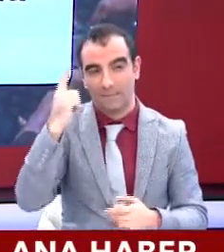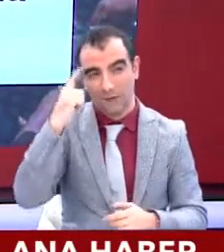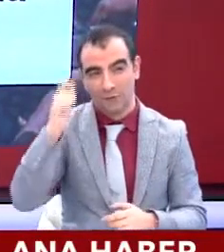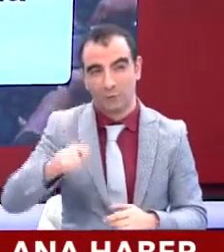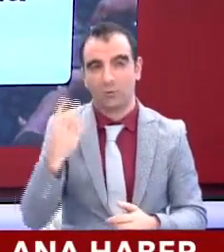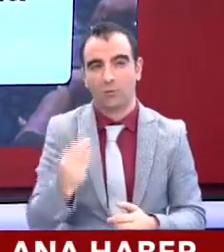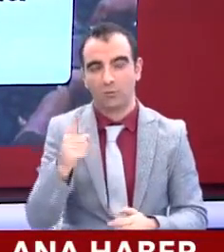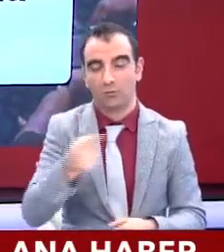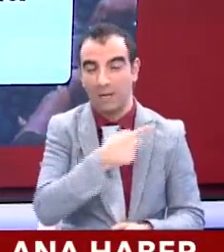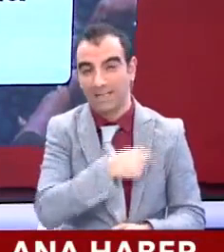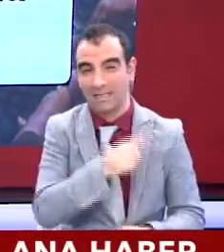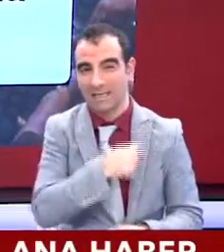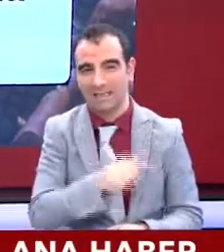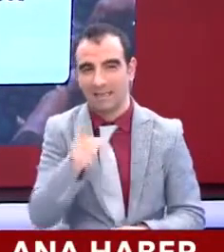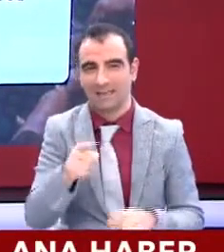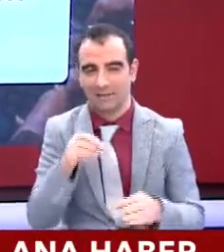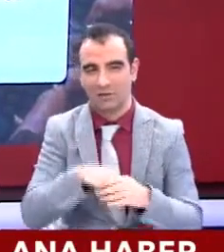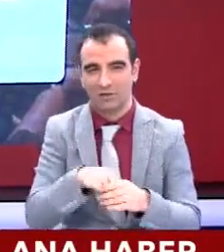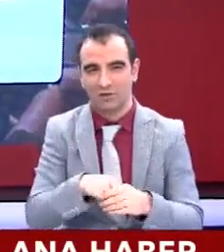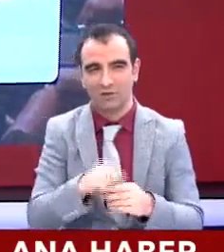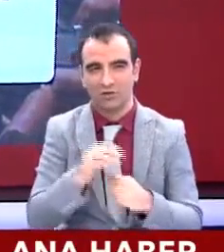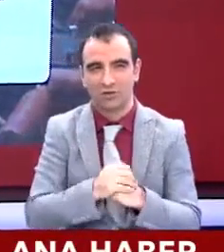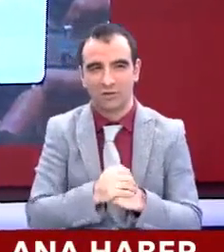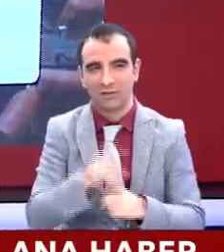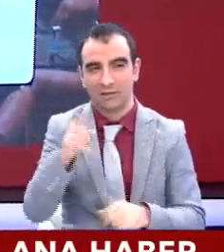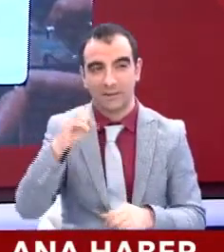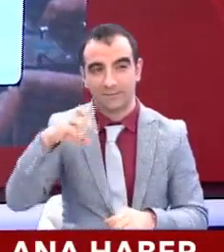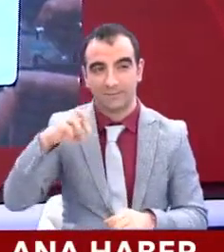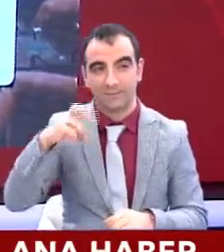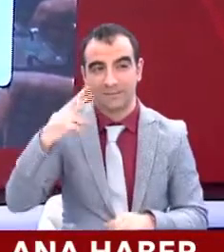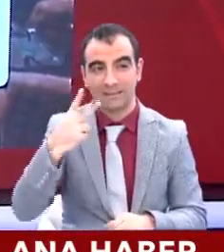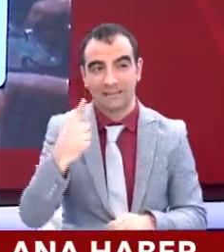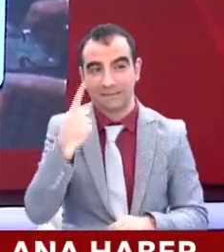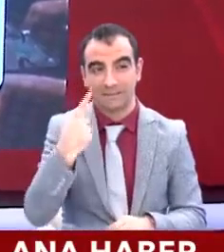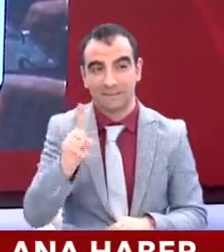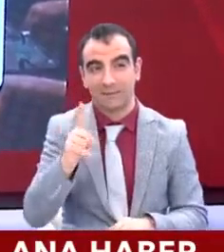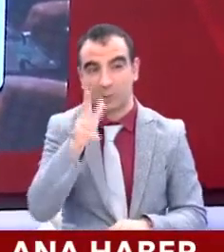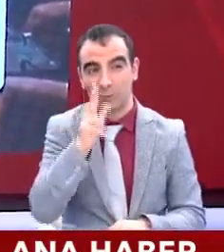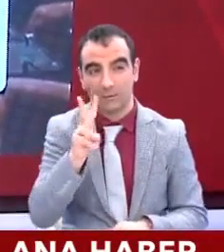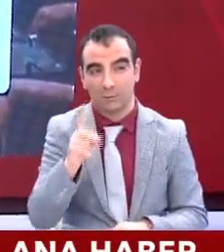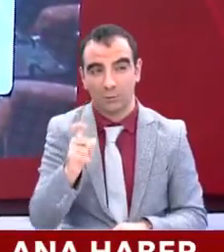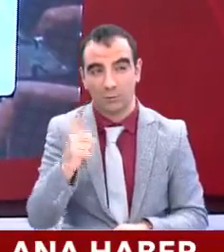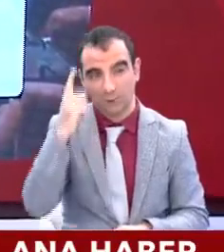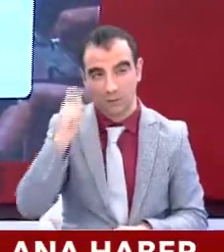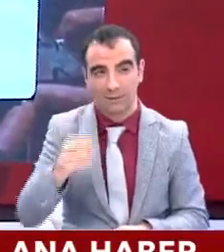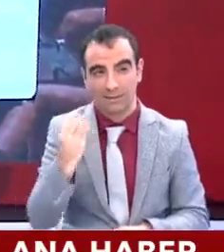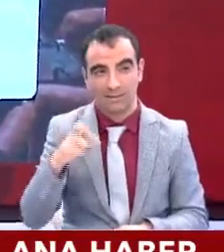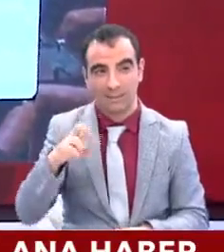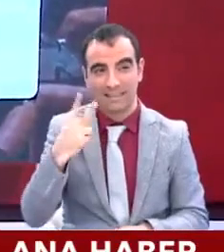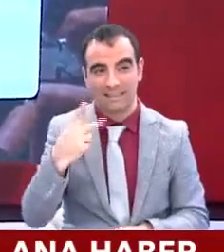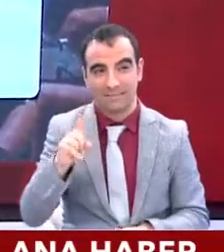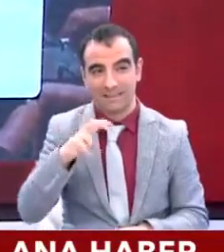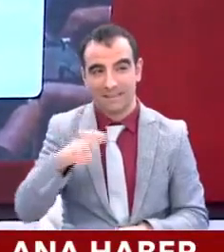başvurusu olmuş aday adaydı O bu Şeyma bu düzeltiyorum AK Parti'ye 7.329 başvuru iyi Parti'ye